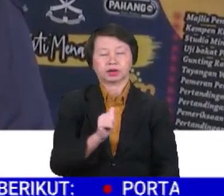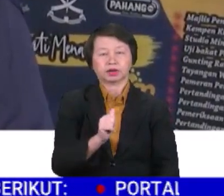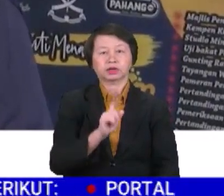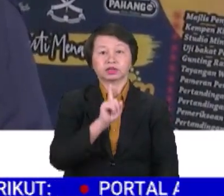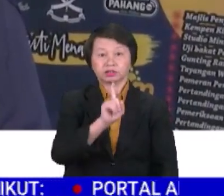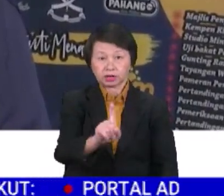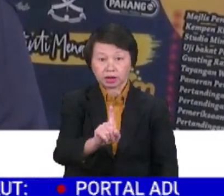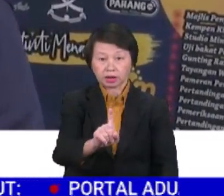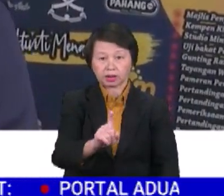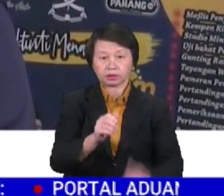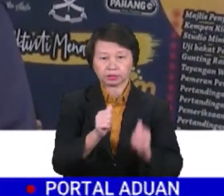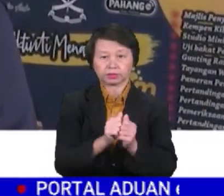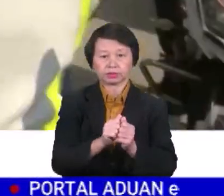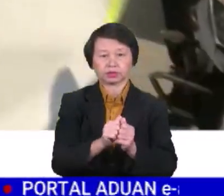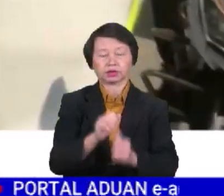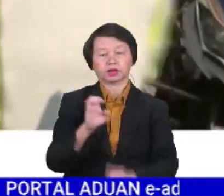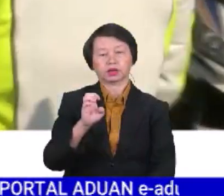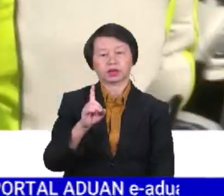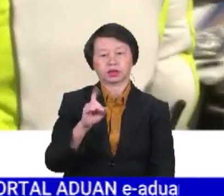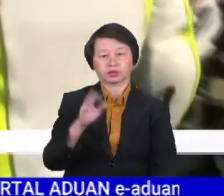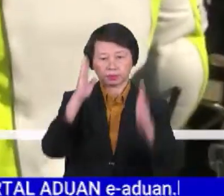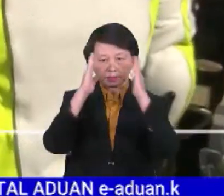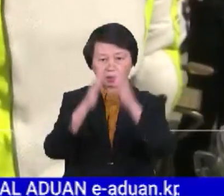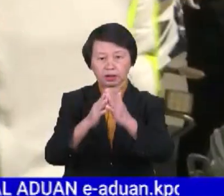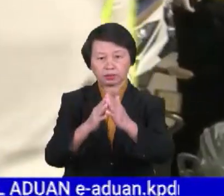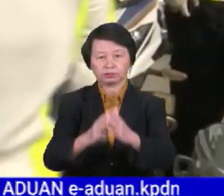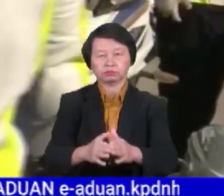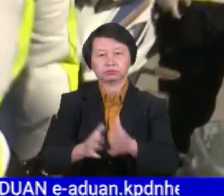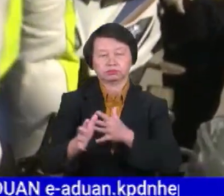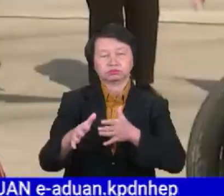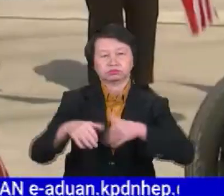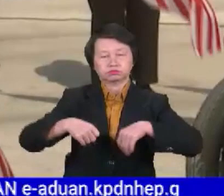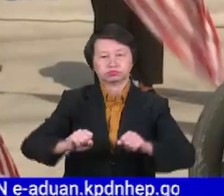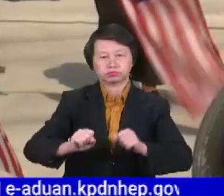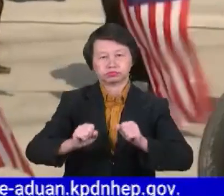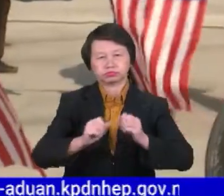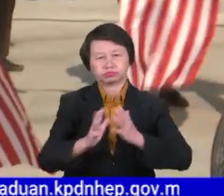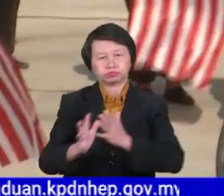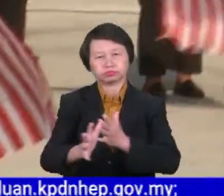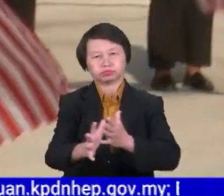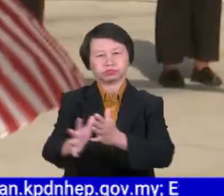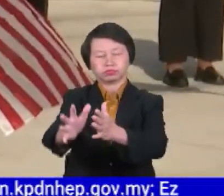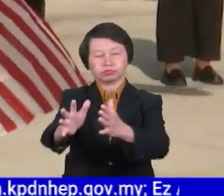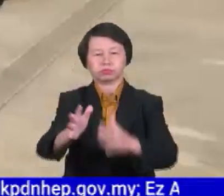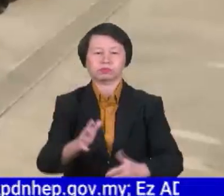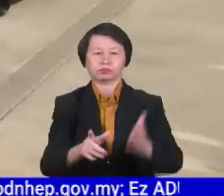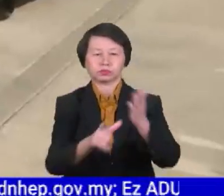bersama dengan MB Pahang. Konvoi